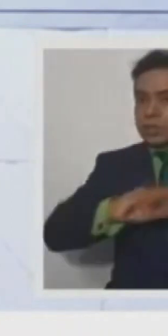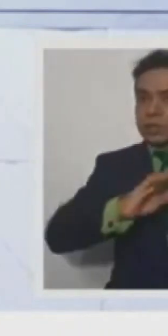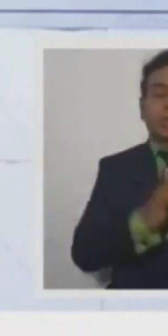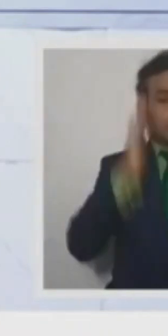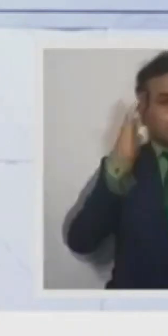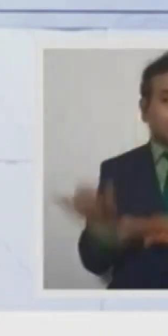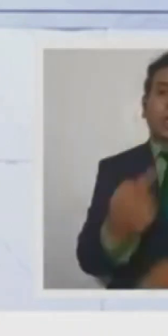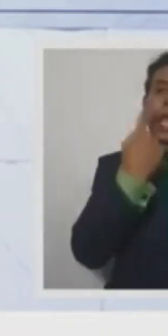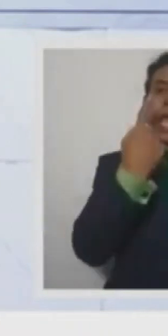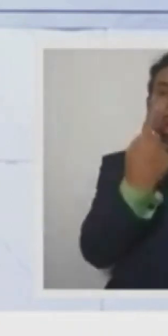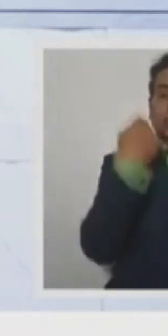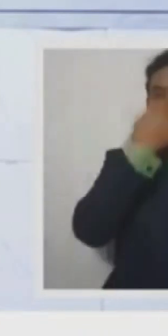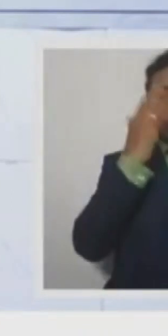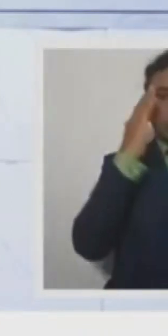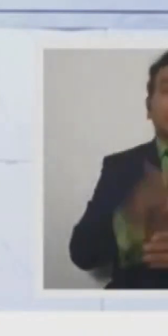১০৯২৯ জন।